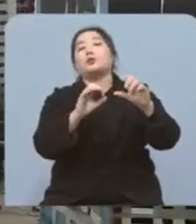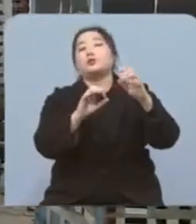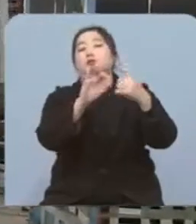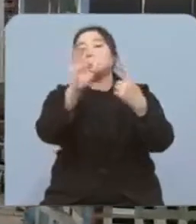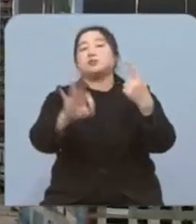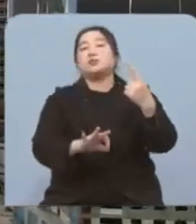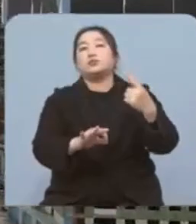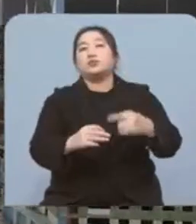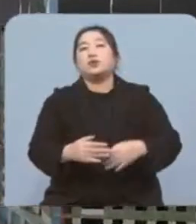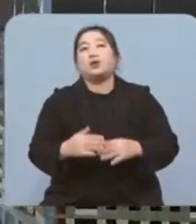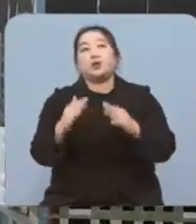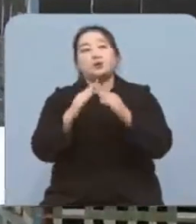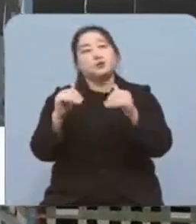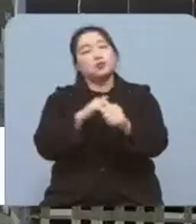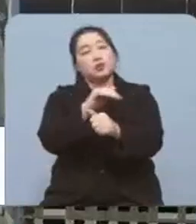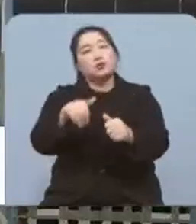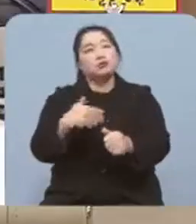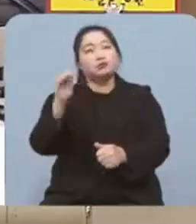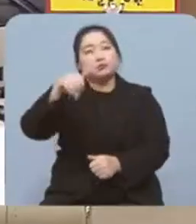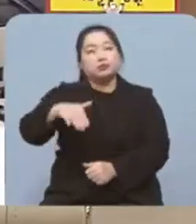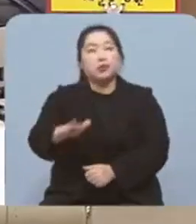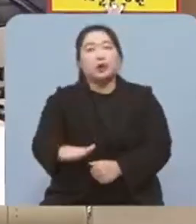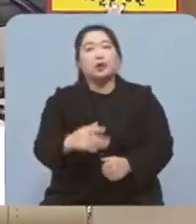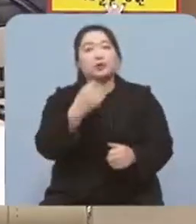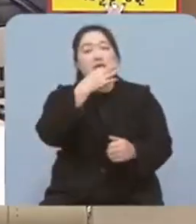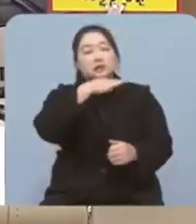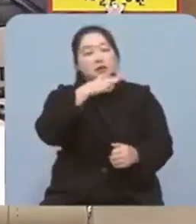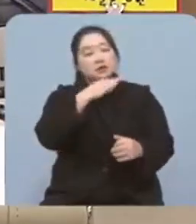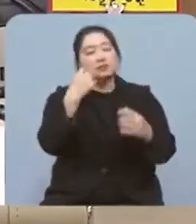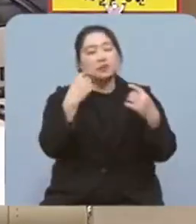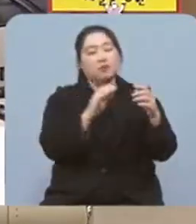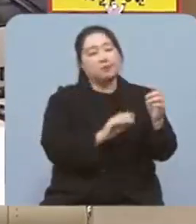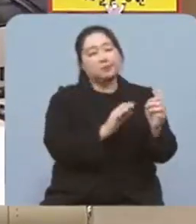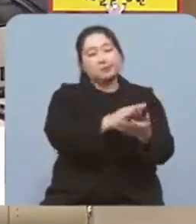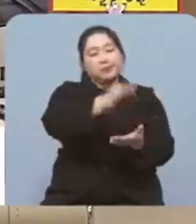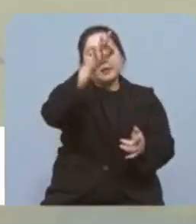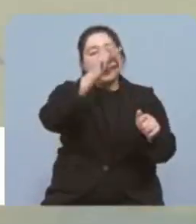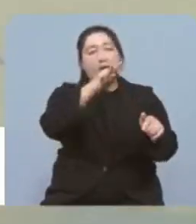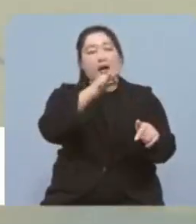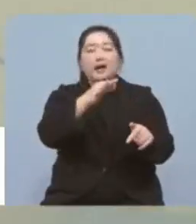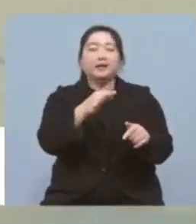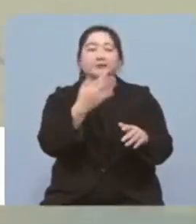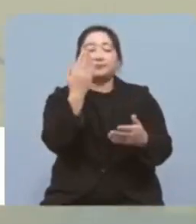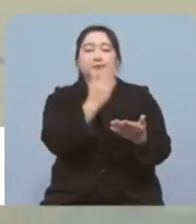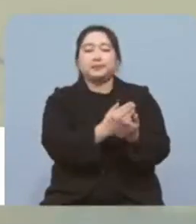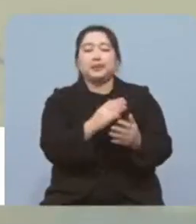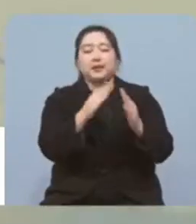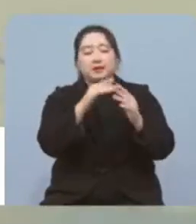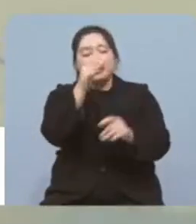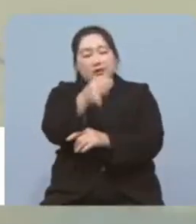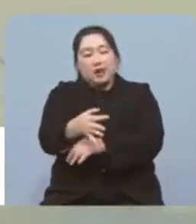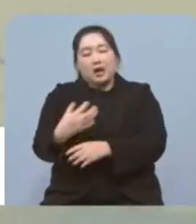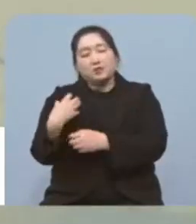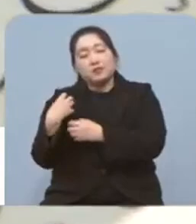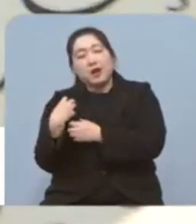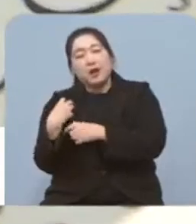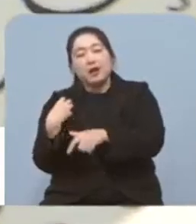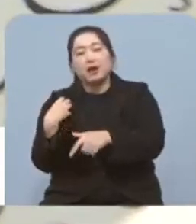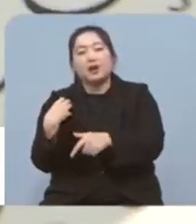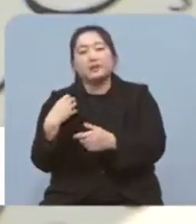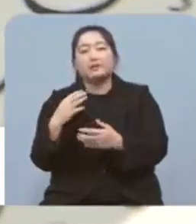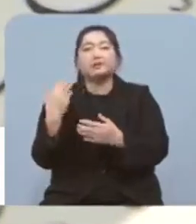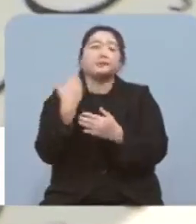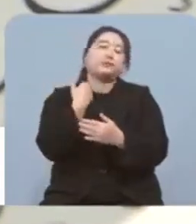부동산시장은 불안하고 주택담보대출 금리는 여전히 높아 집을 구입하 부담을 느낀 수요자들이